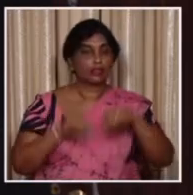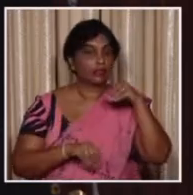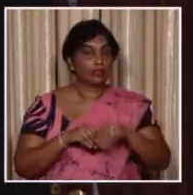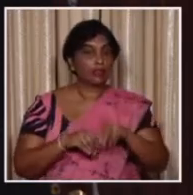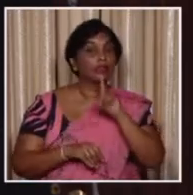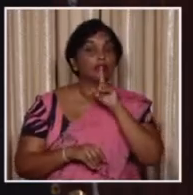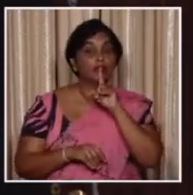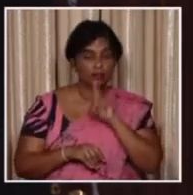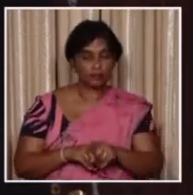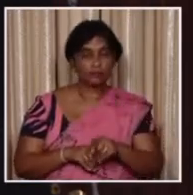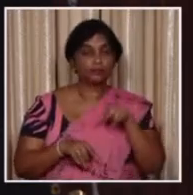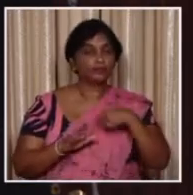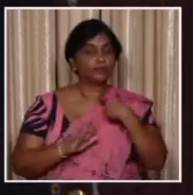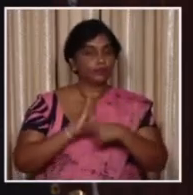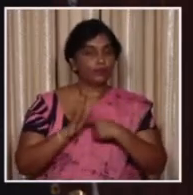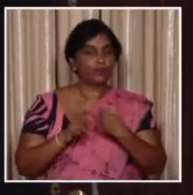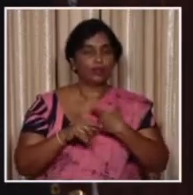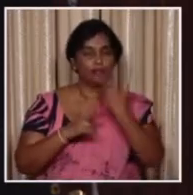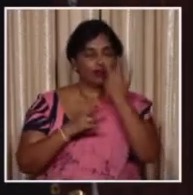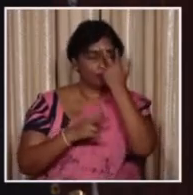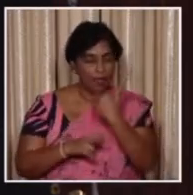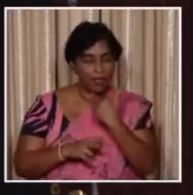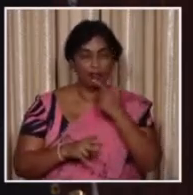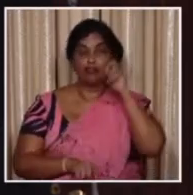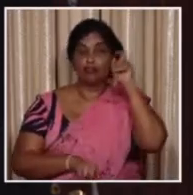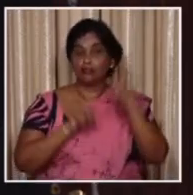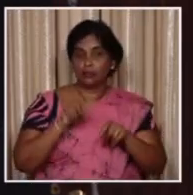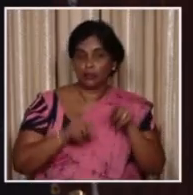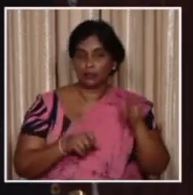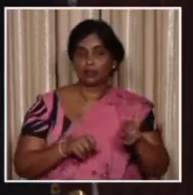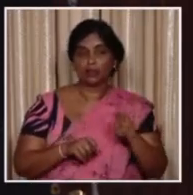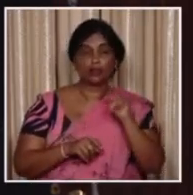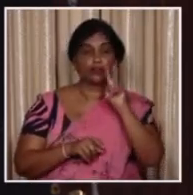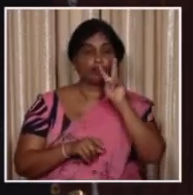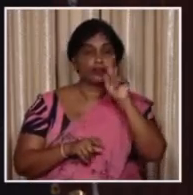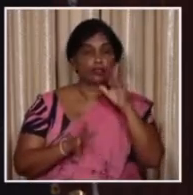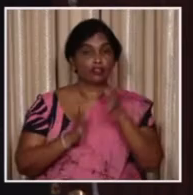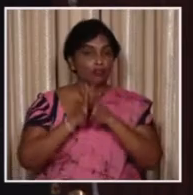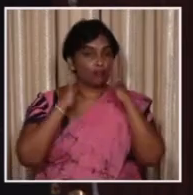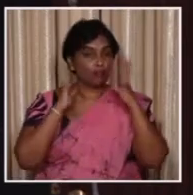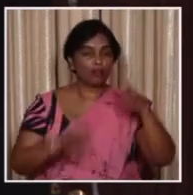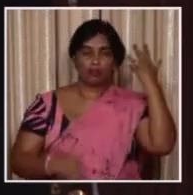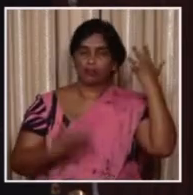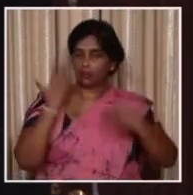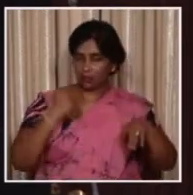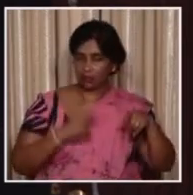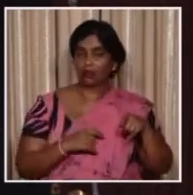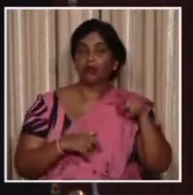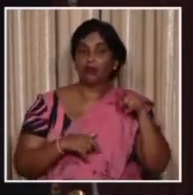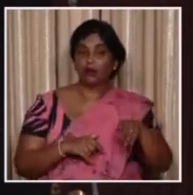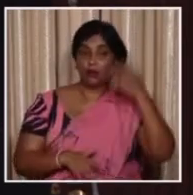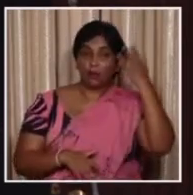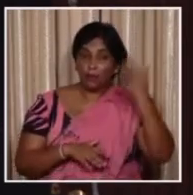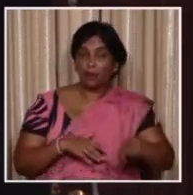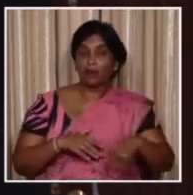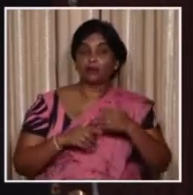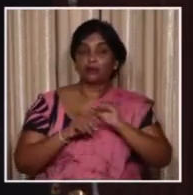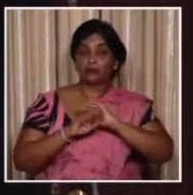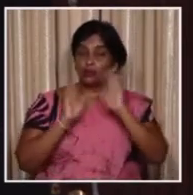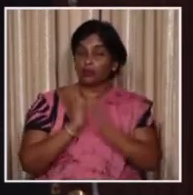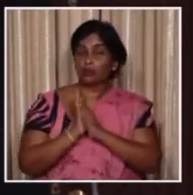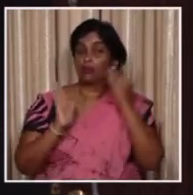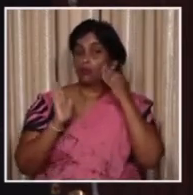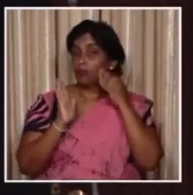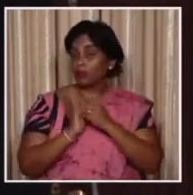කියලා කියන්නේ මෙරටේ ඇස් අන්ධ වෙච්ච මිනිසුන්ගේ 27කට වැඩි ප්‍රමාණයක් මරණයට පත් වුණා. මේ මරණයට පත් වුවන්